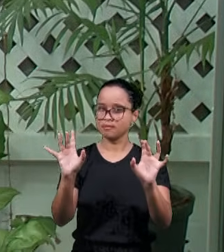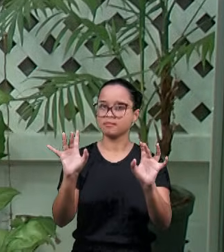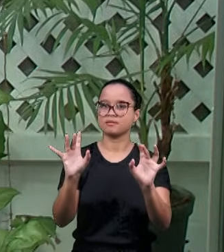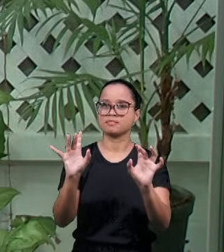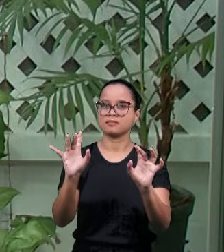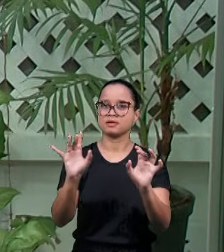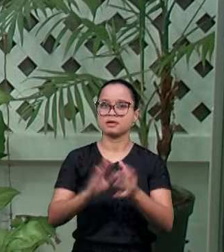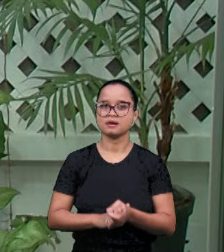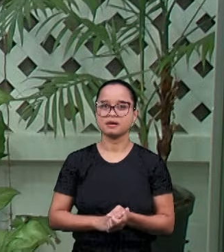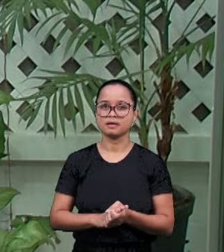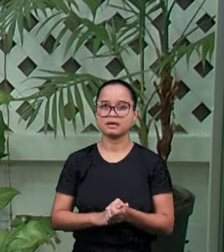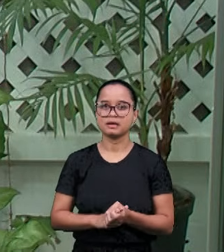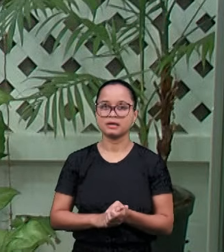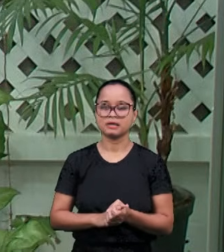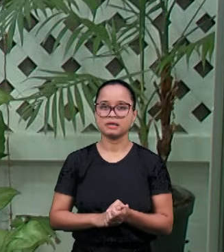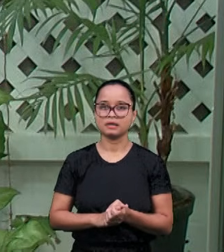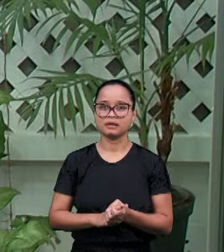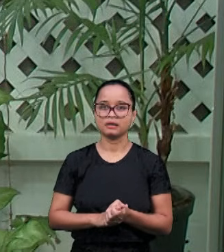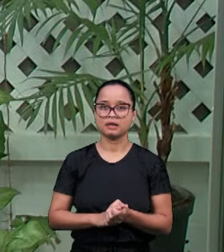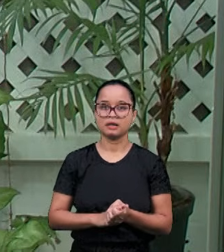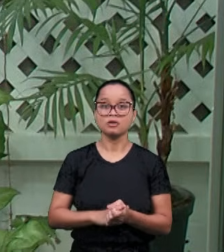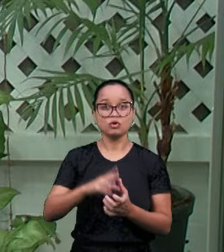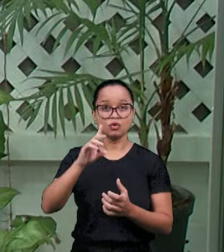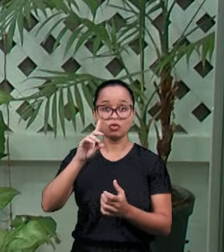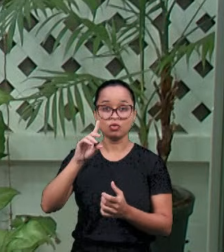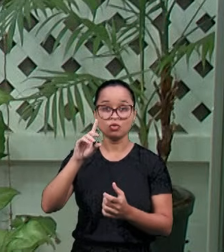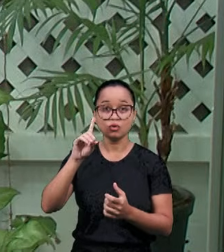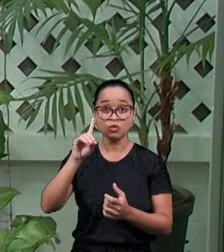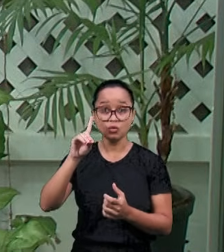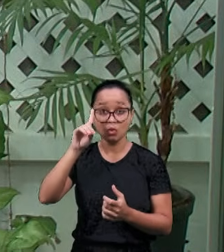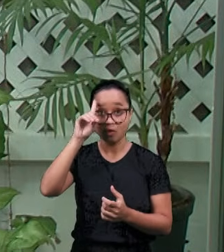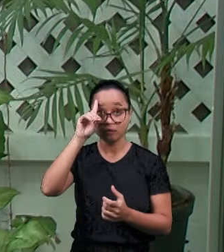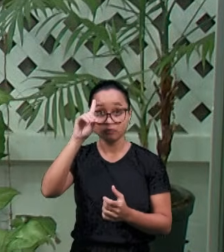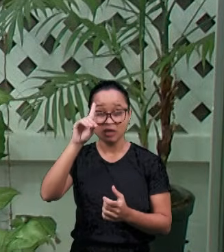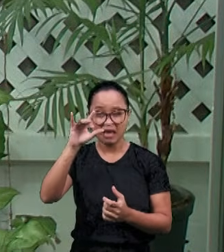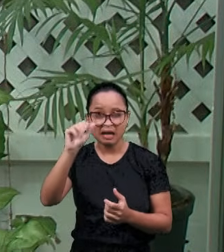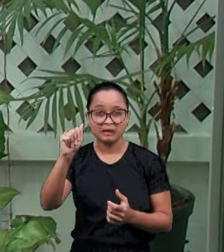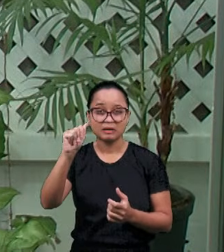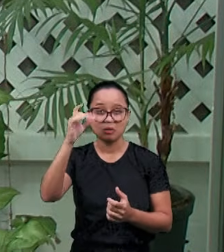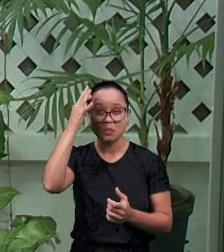jour, le Saint-Esprit, il va ramasser.